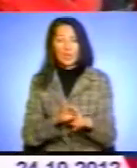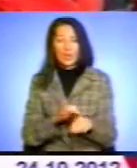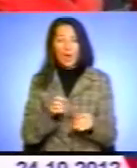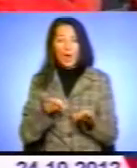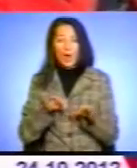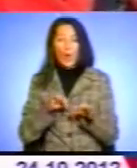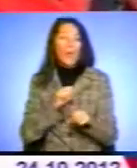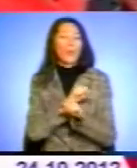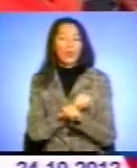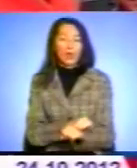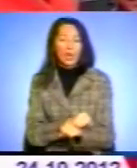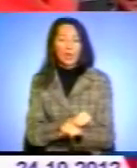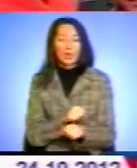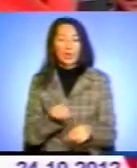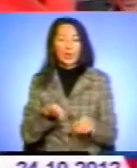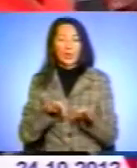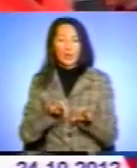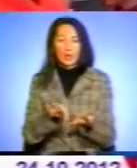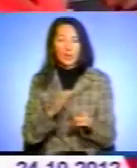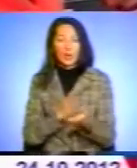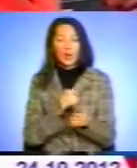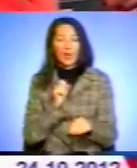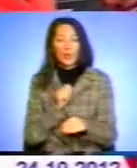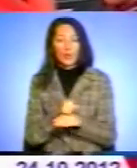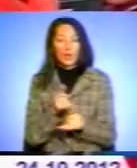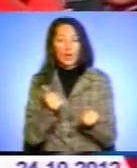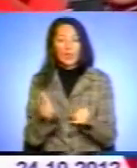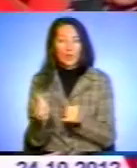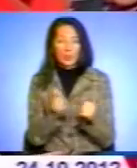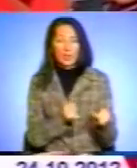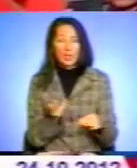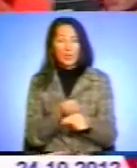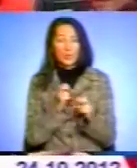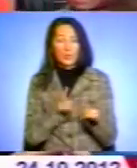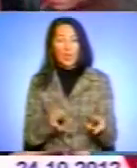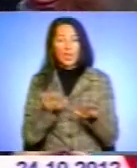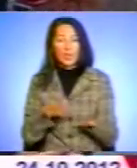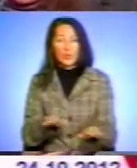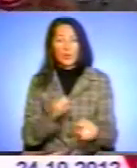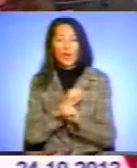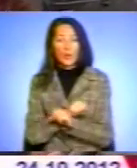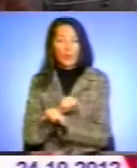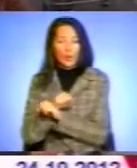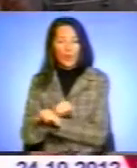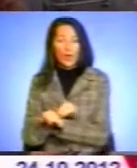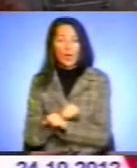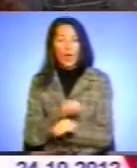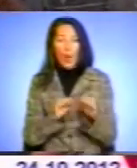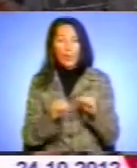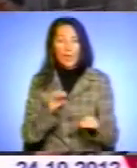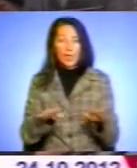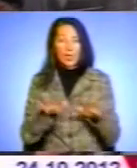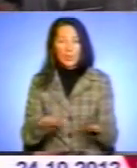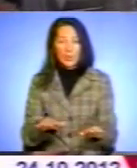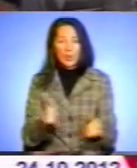постанови є функції Державтоінспекції для забезпечення безпеки дорожнього руху на місцях паркування, обладнаних місцях паркування і